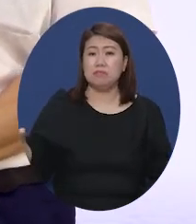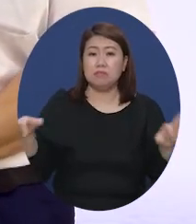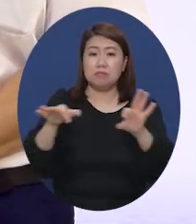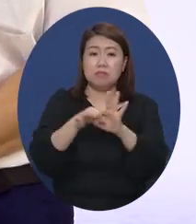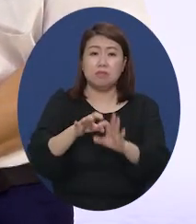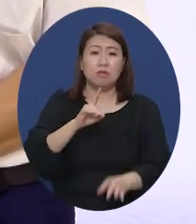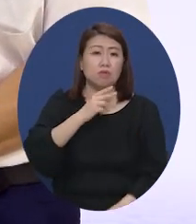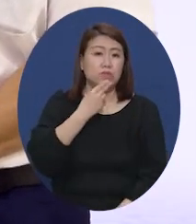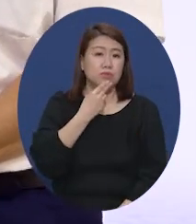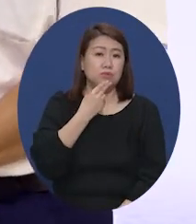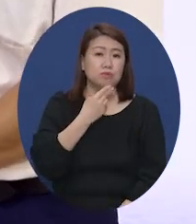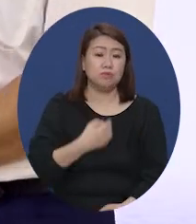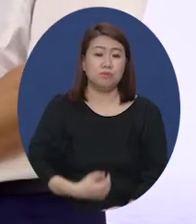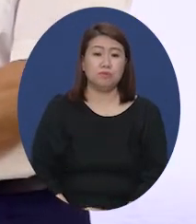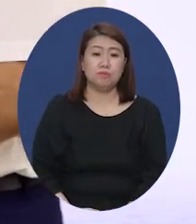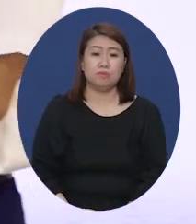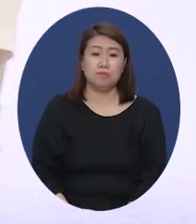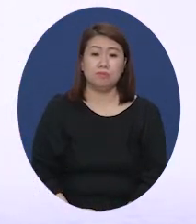들어간다는 뜻입니다.